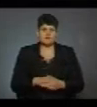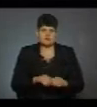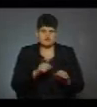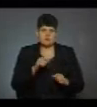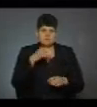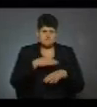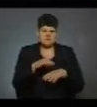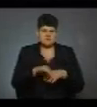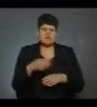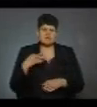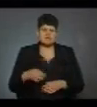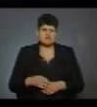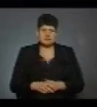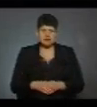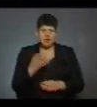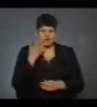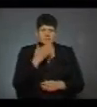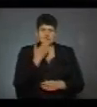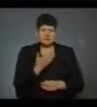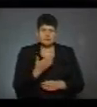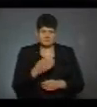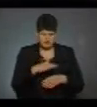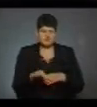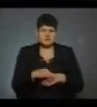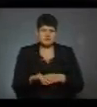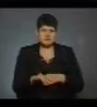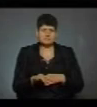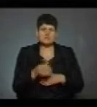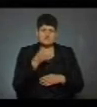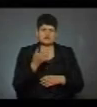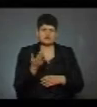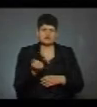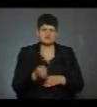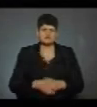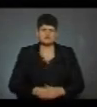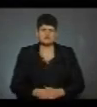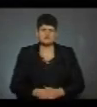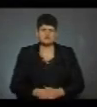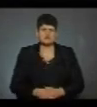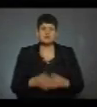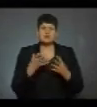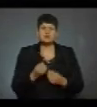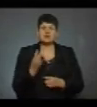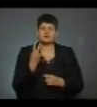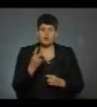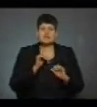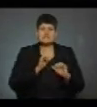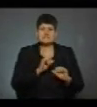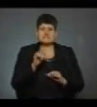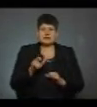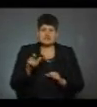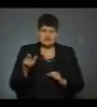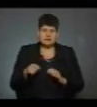Коли ми його запитали, ви помстились за сина, він сказав так. Ще двоє захисників Донецького аеропорту, про